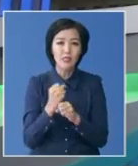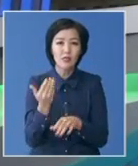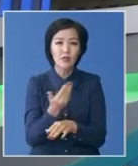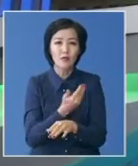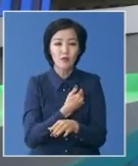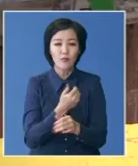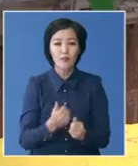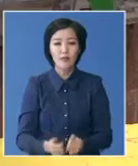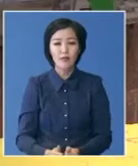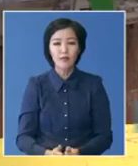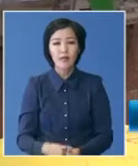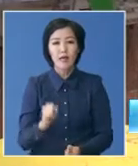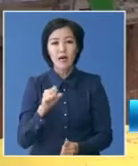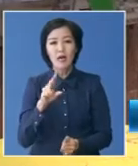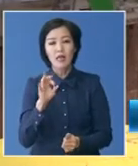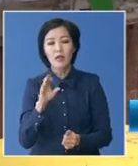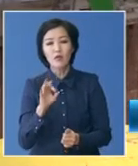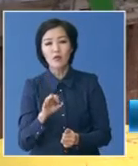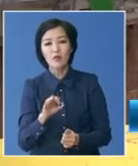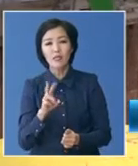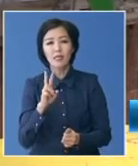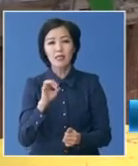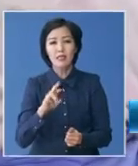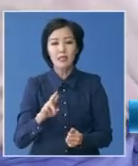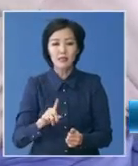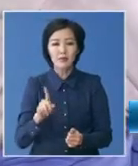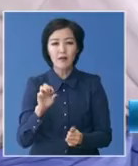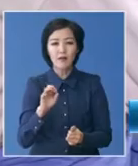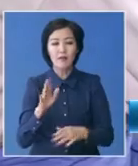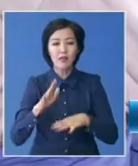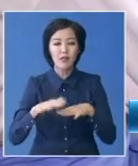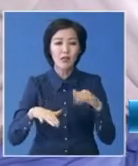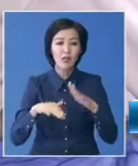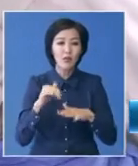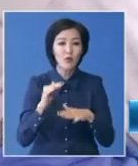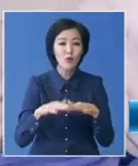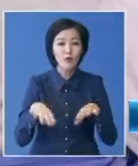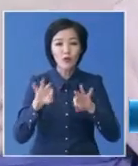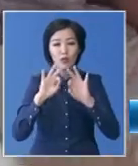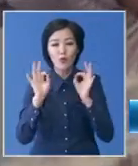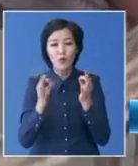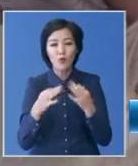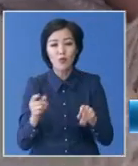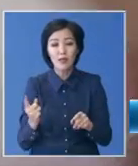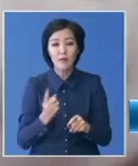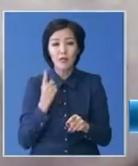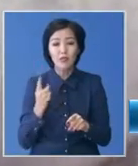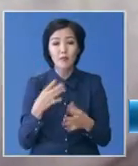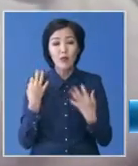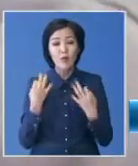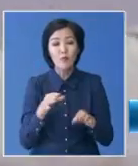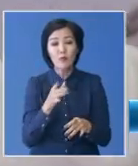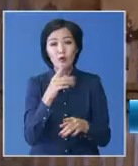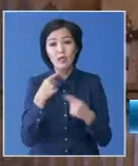баяндайды. Алакөлдіктер Сақтар Ниязбеков пен мақтанады. Ол он саусағынан өнер тамған шебер. Бос уақытында ағаштан түйін түйіп